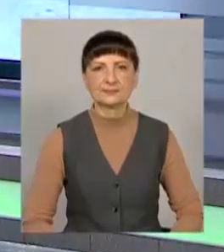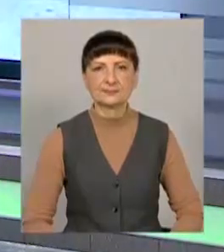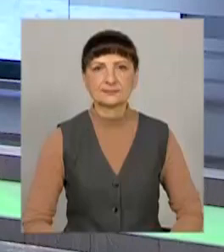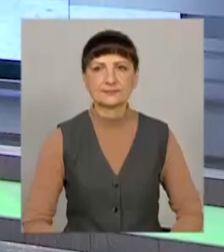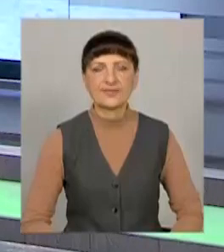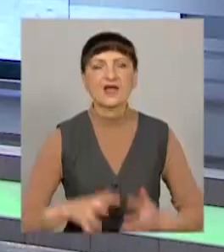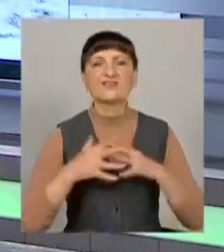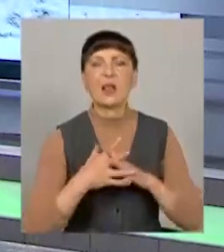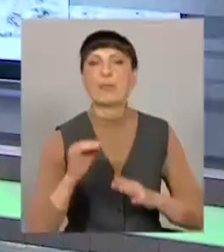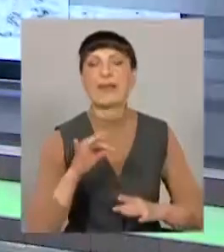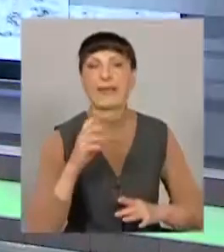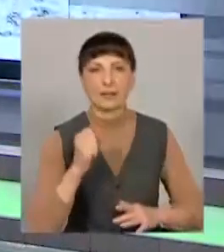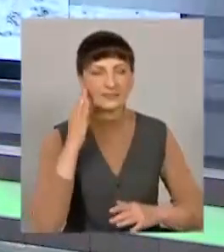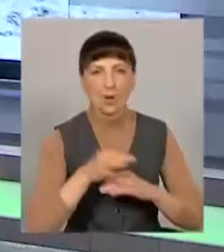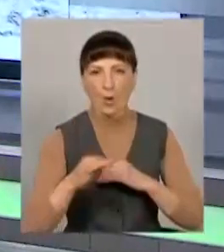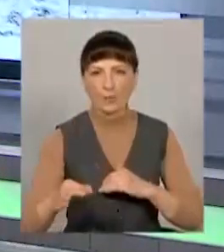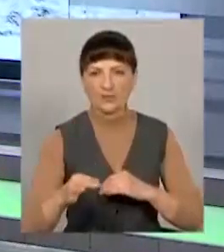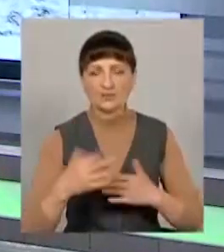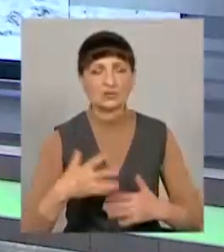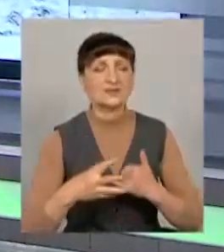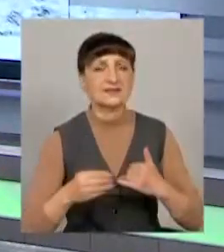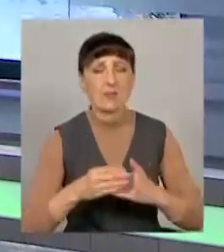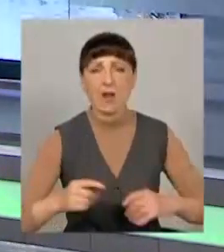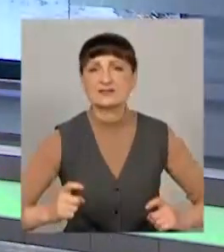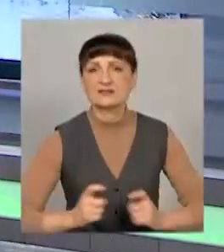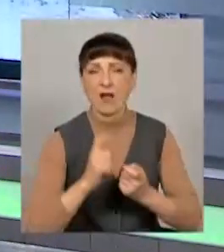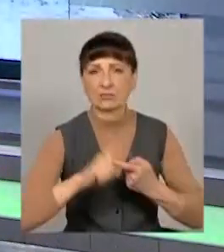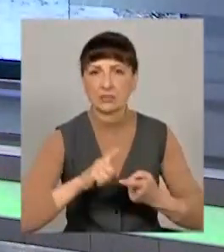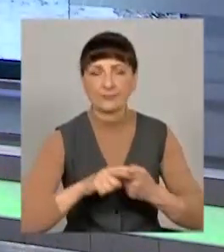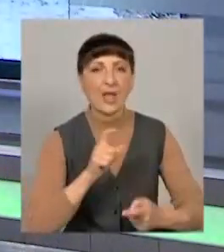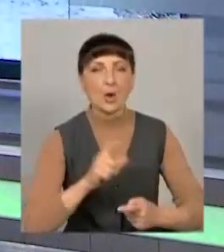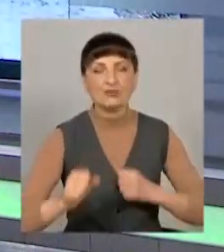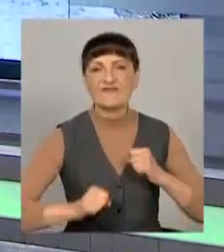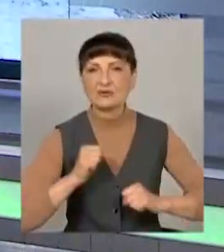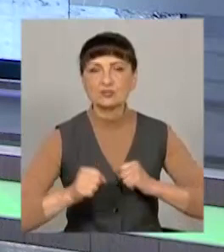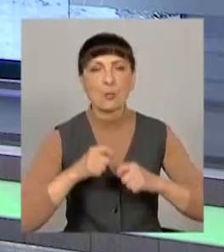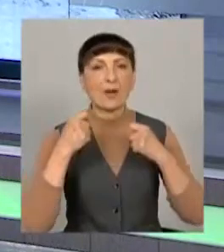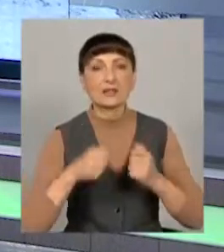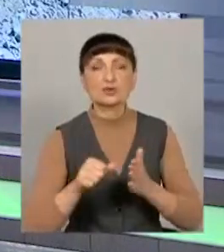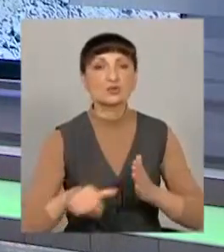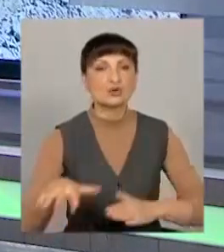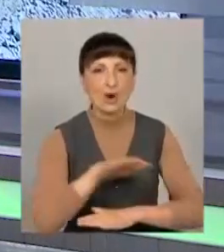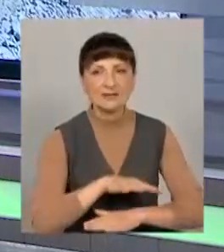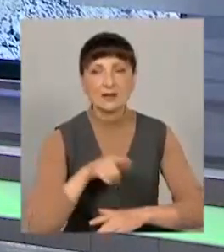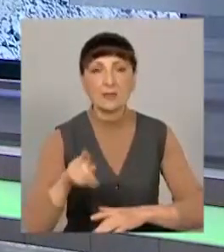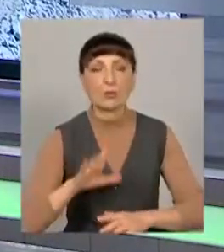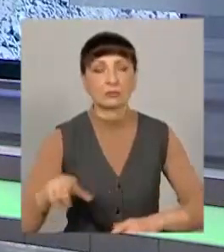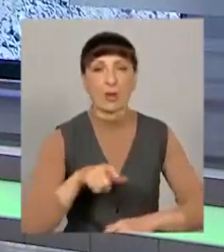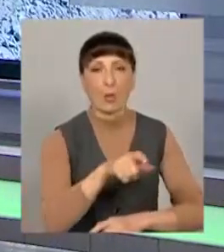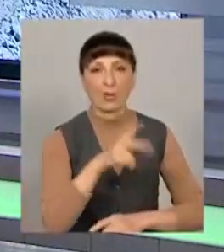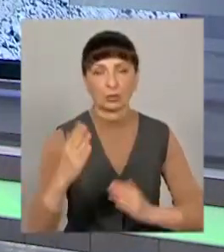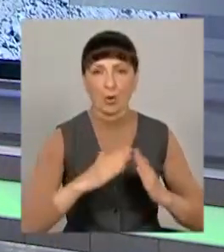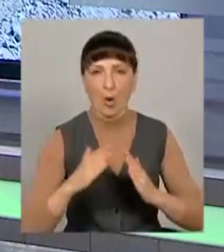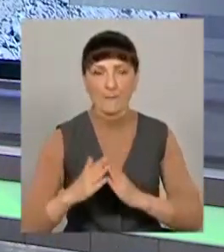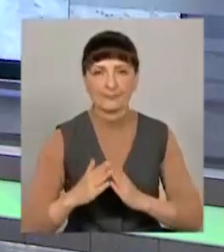В селе Береке Алматинской области разгорается земельный скандал. Местные жители возмущены продажей участка, через который пролегает путь к их